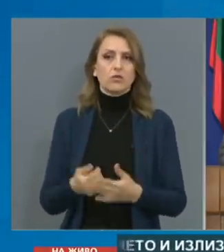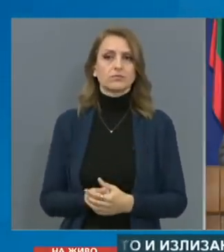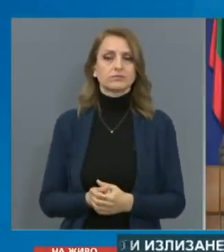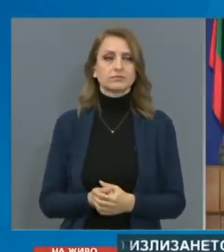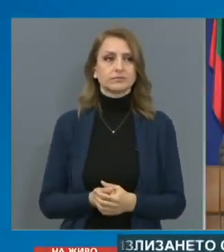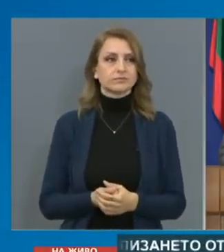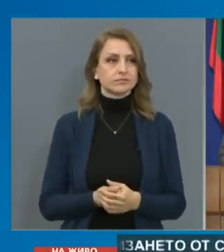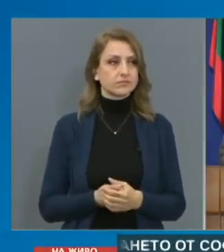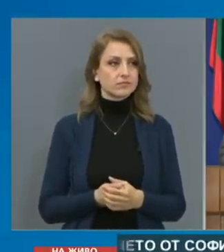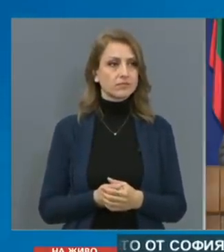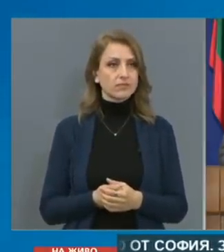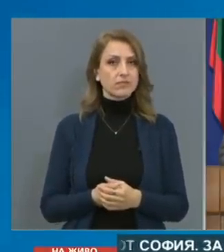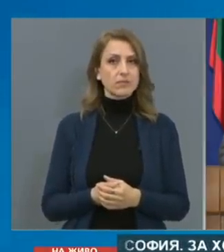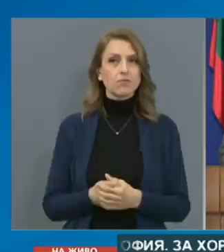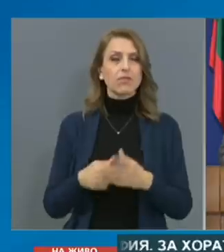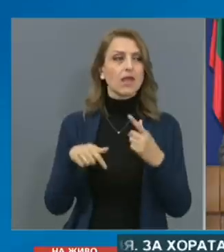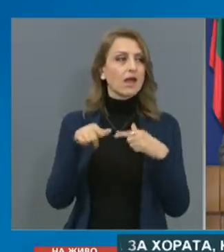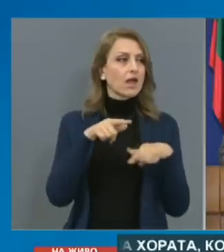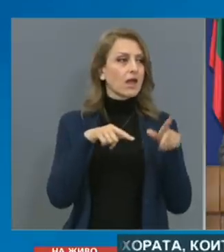Генерално, като успявате да проследите